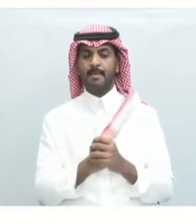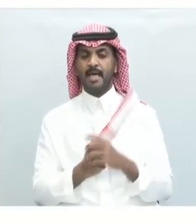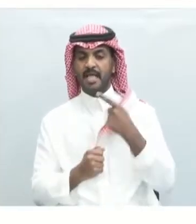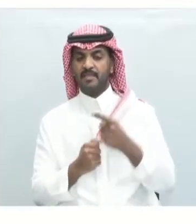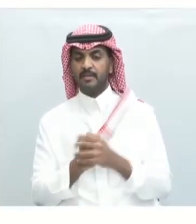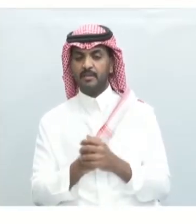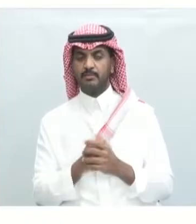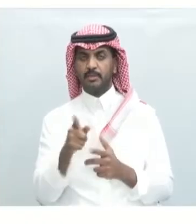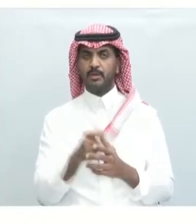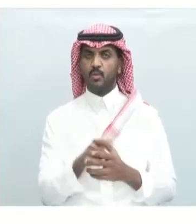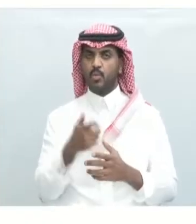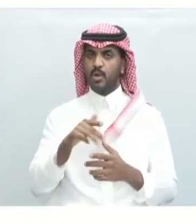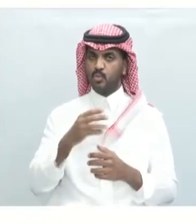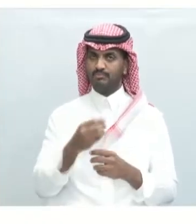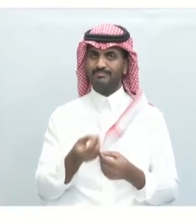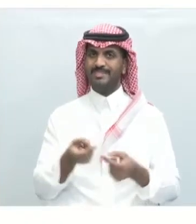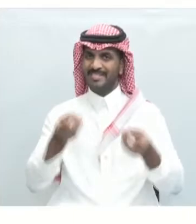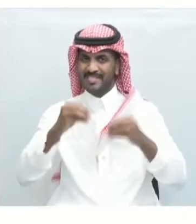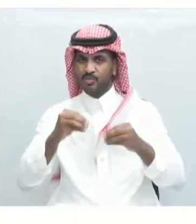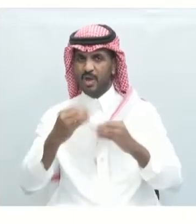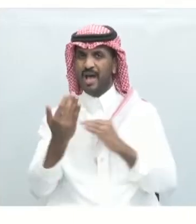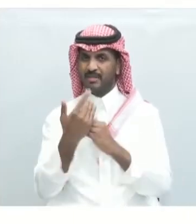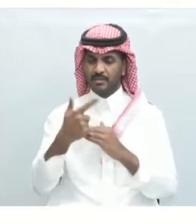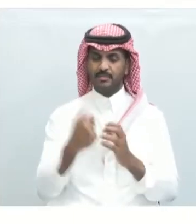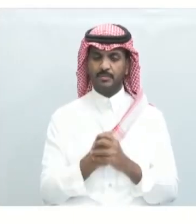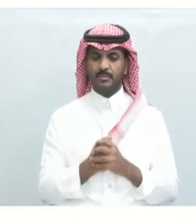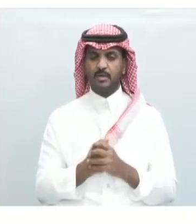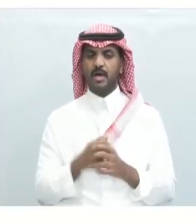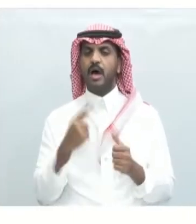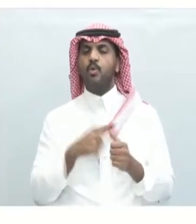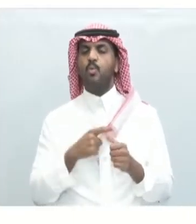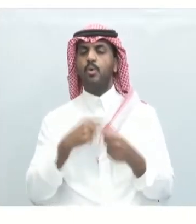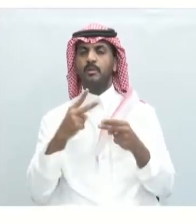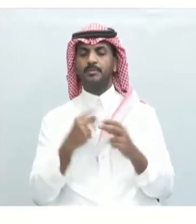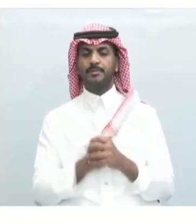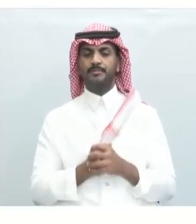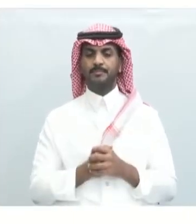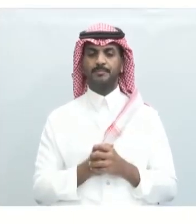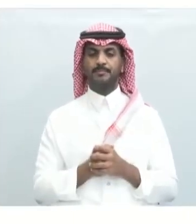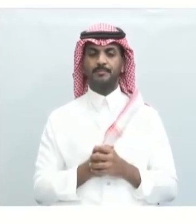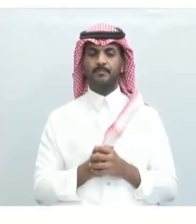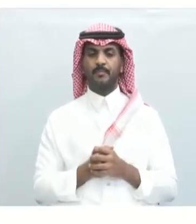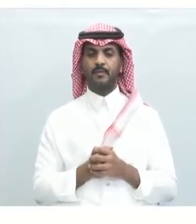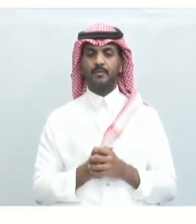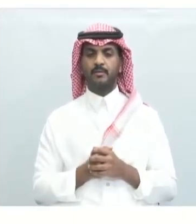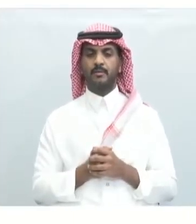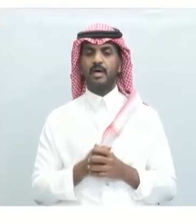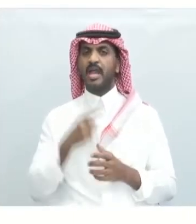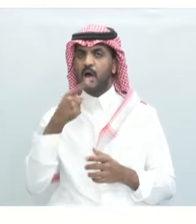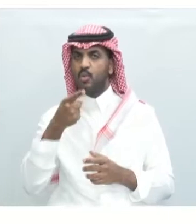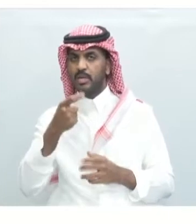ولو استزدته لزادني ففي هذا الحديث اول ما نبدا به تبدا براوي الحديث